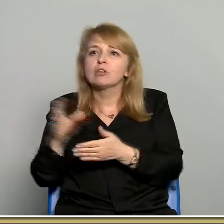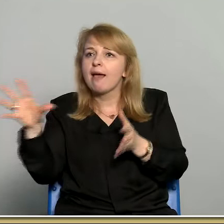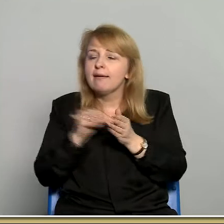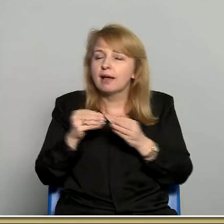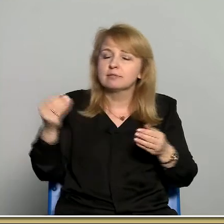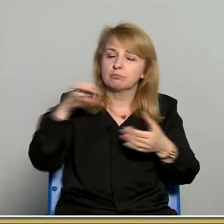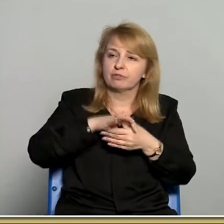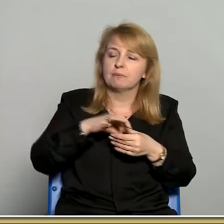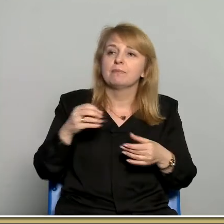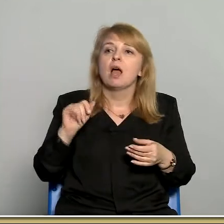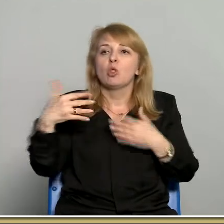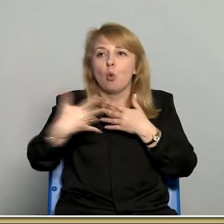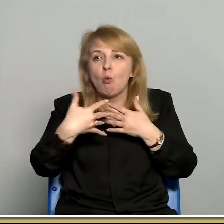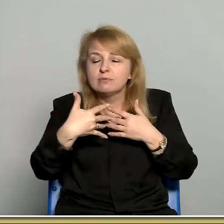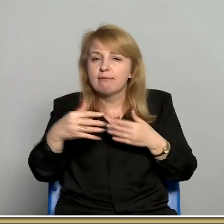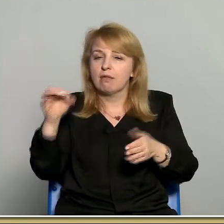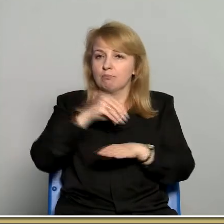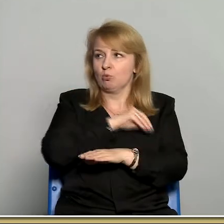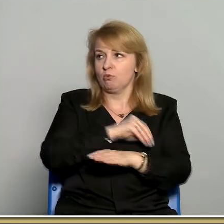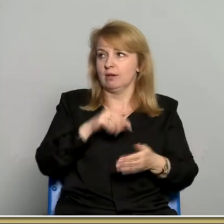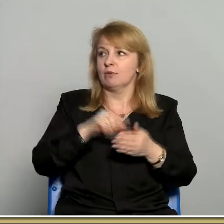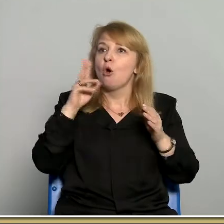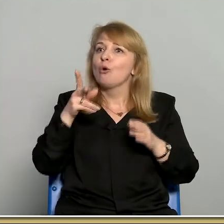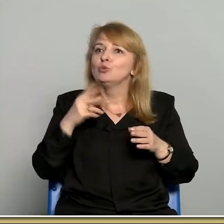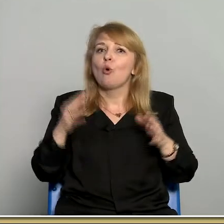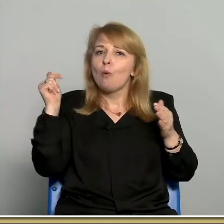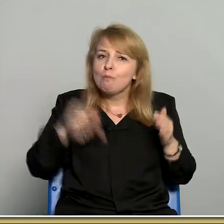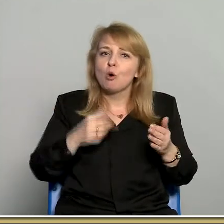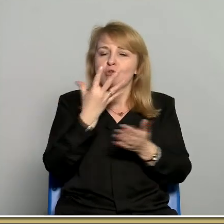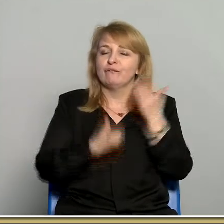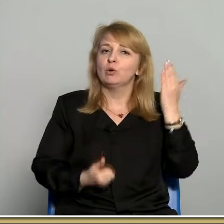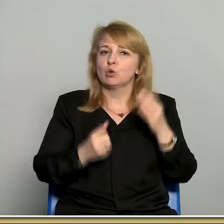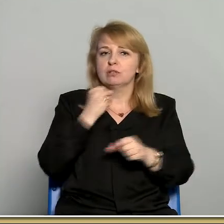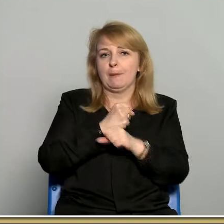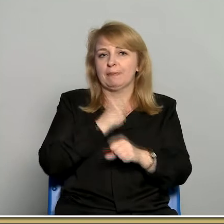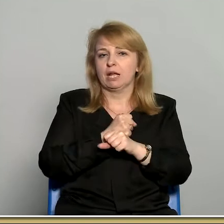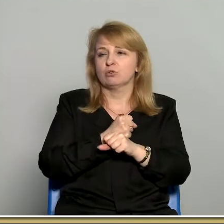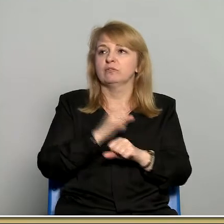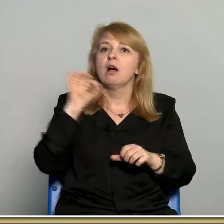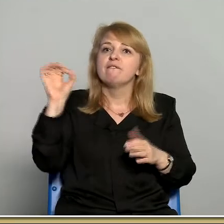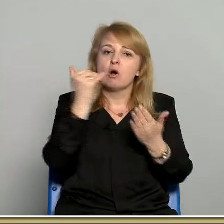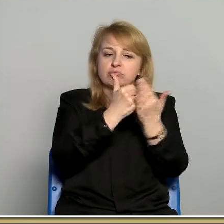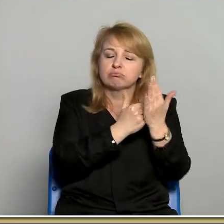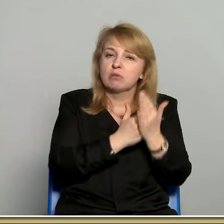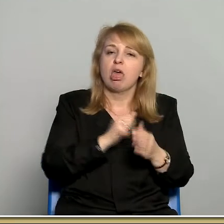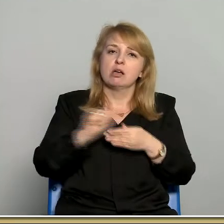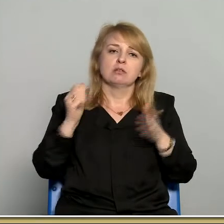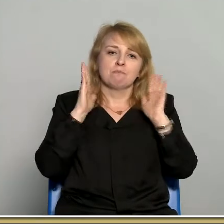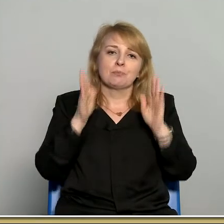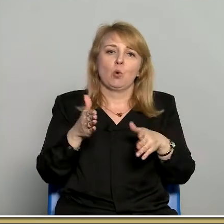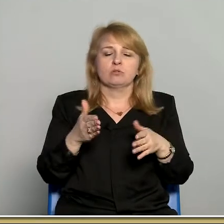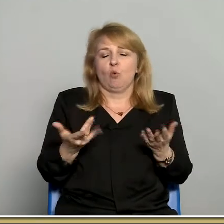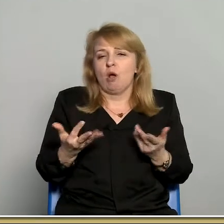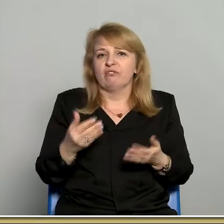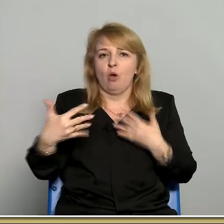projektów. Wszędzie tam, gdzie możemy wykorzystać pracowników w zakresie kryteriów, które są proste do oceny,